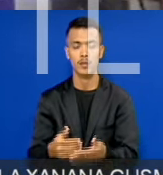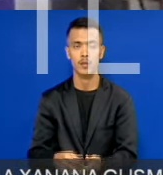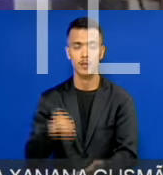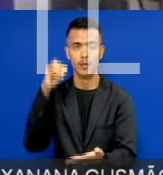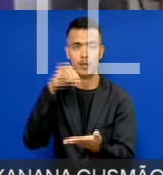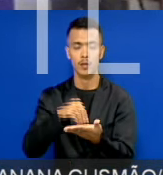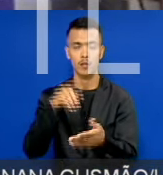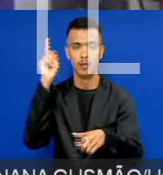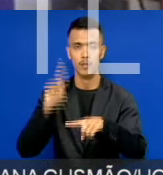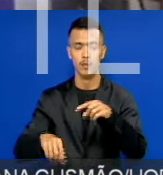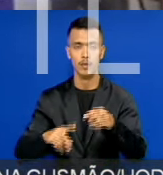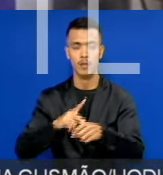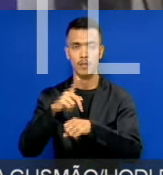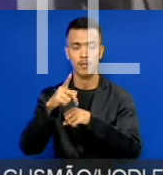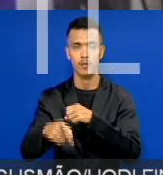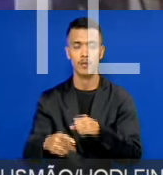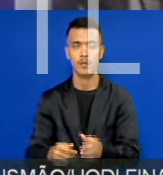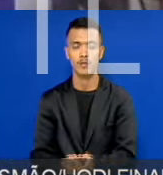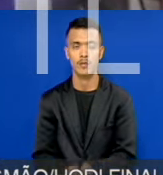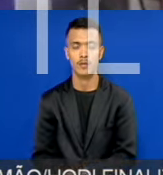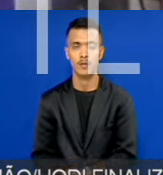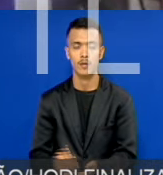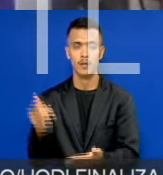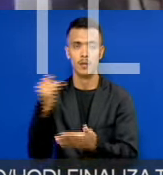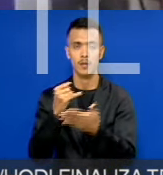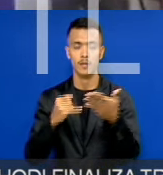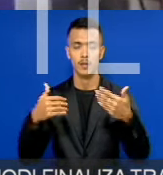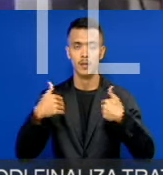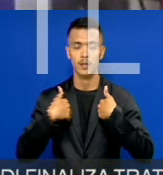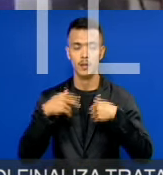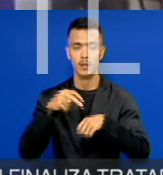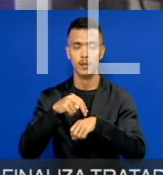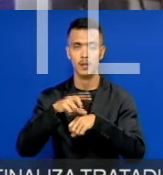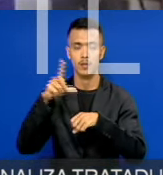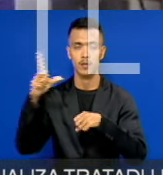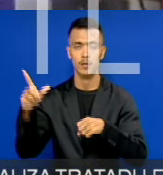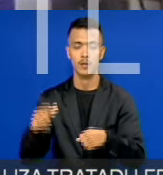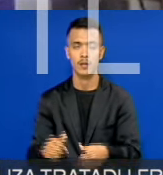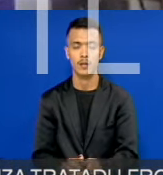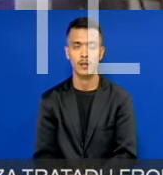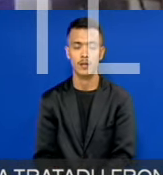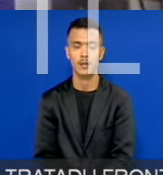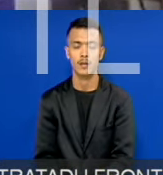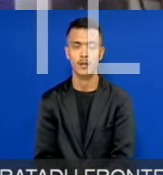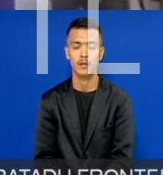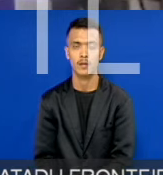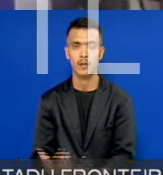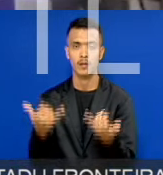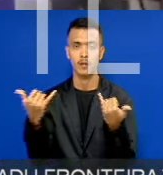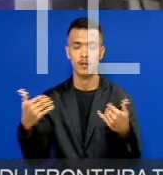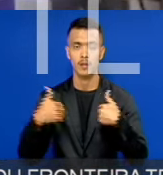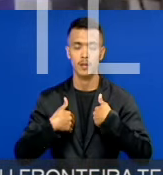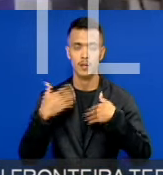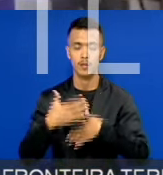belo montamos. Akhirnya mah desainu nih elaboran yang nasional. Ya agar tuh ya ialah masalah proses supaya desainu nih